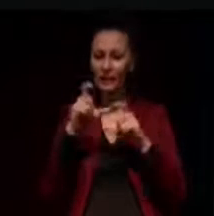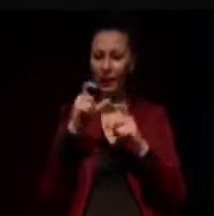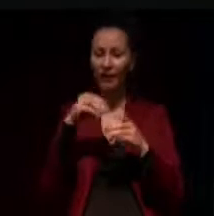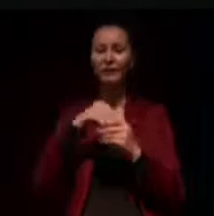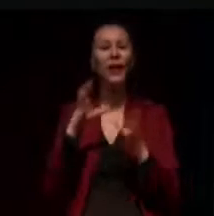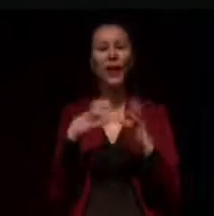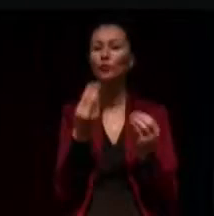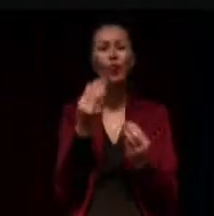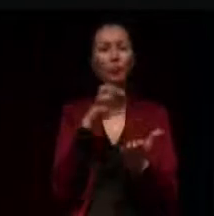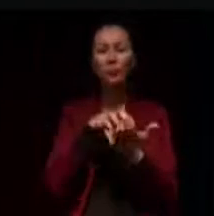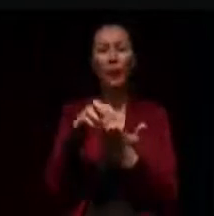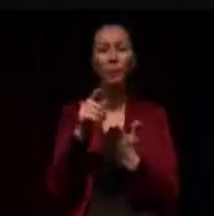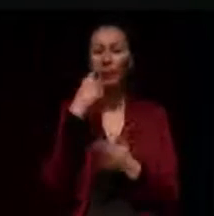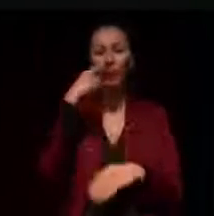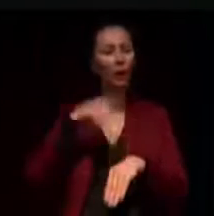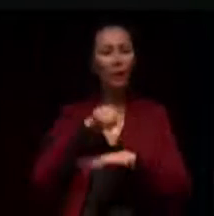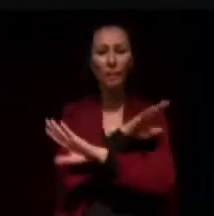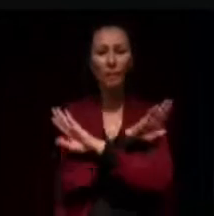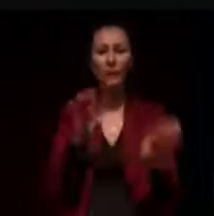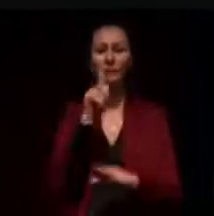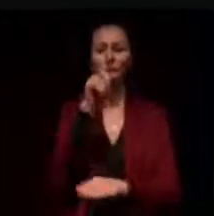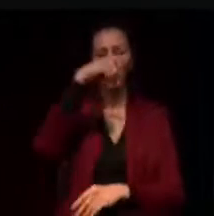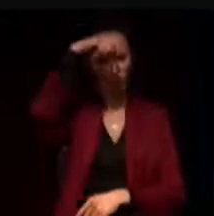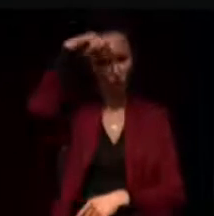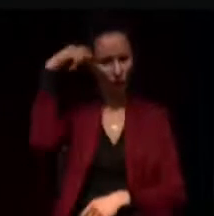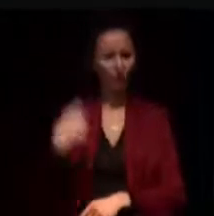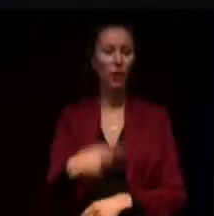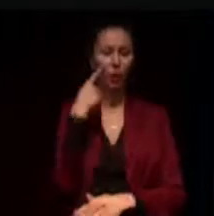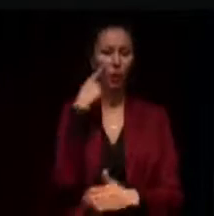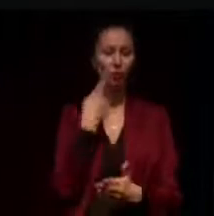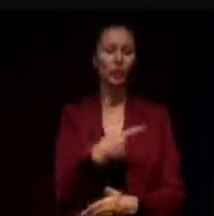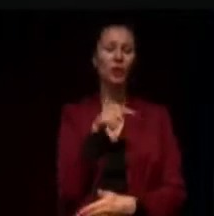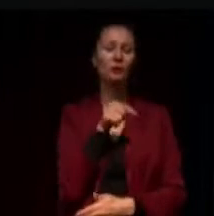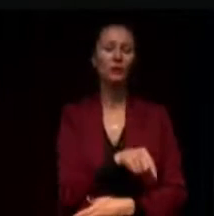ve birçok birim inanılmaz bir çaba göstermiştir.